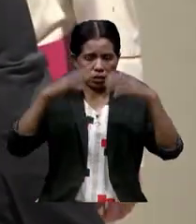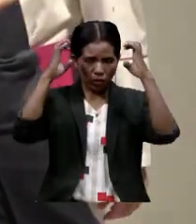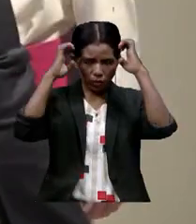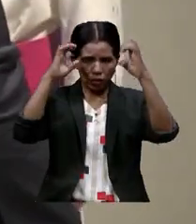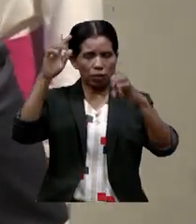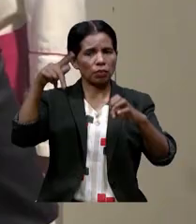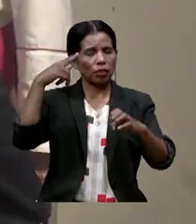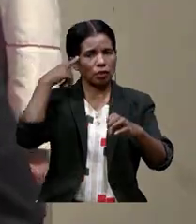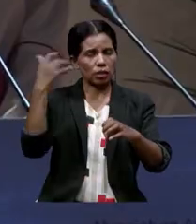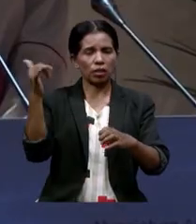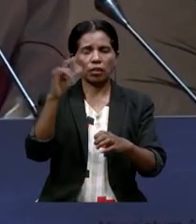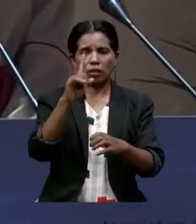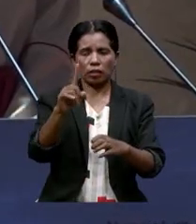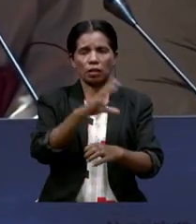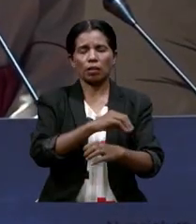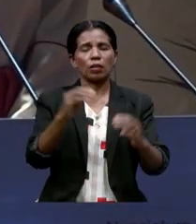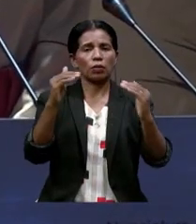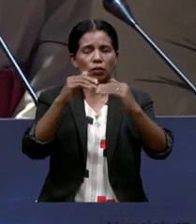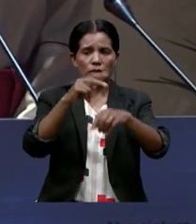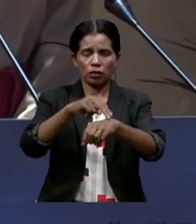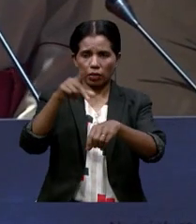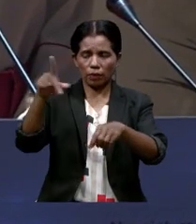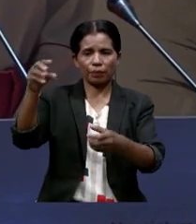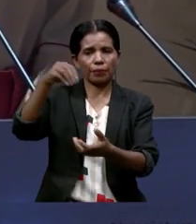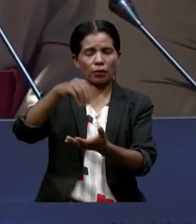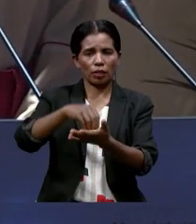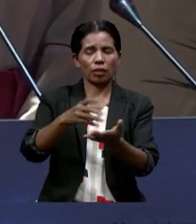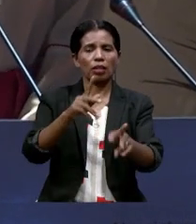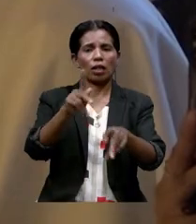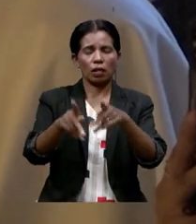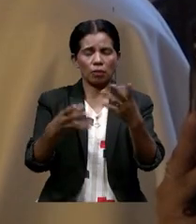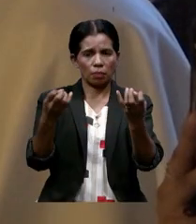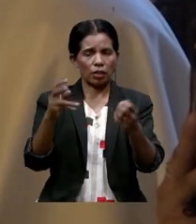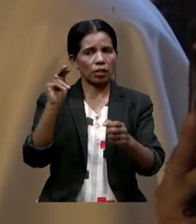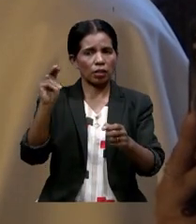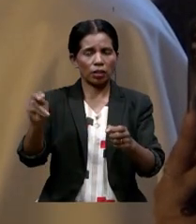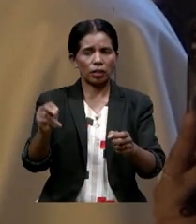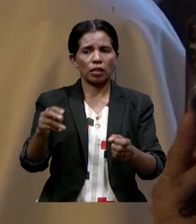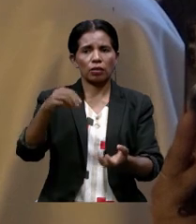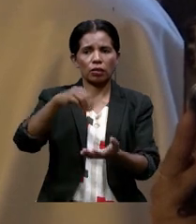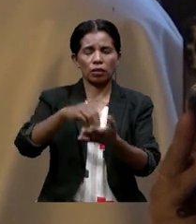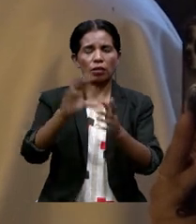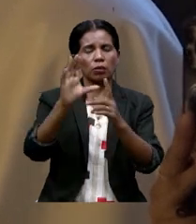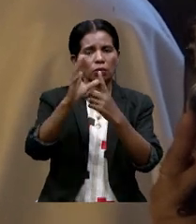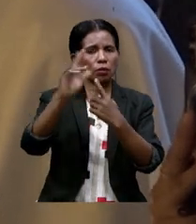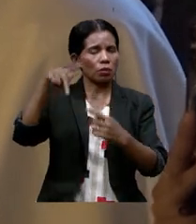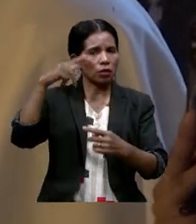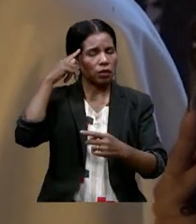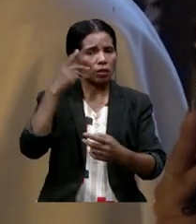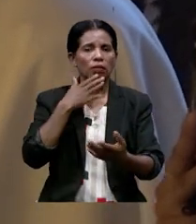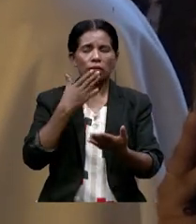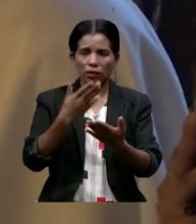politika ide ba konsensu nasional hodi akumoda interese ema barak nian atu hakia kultura politika saudável